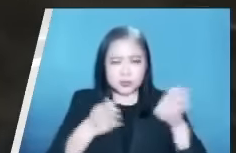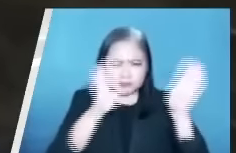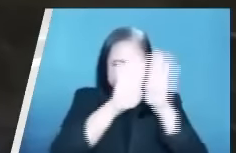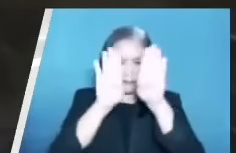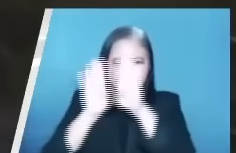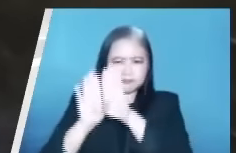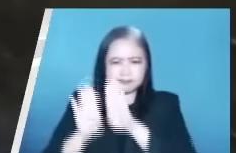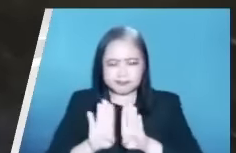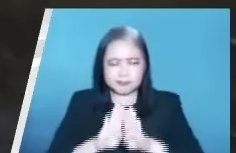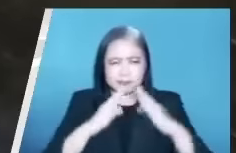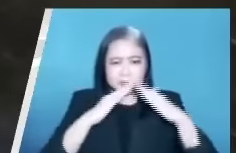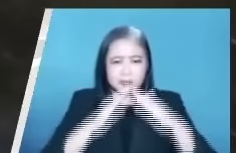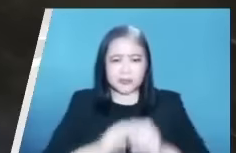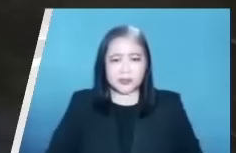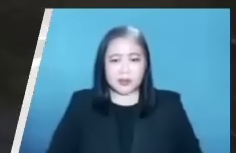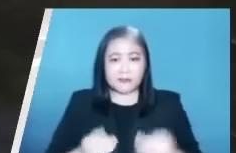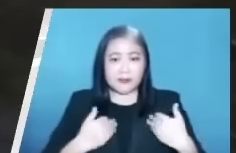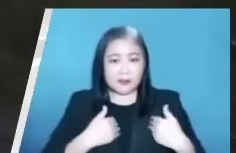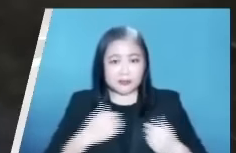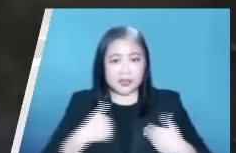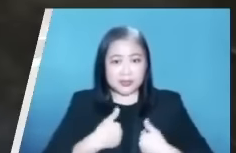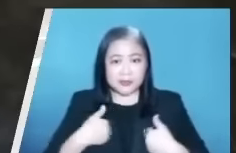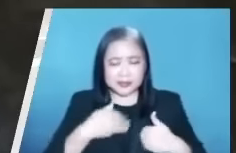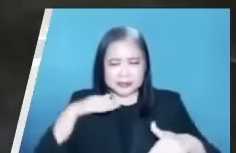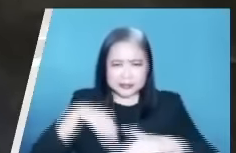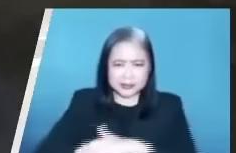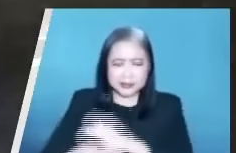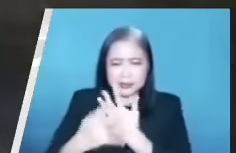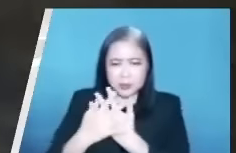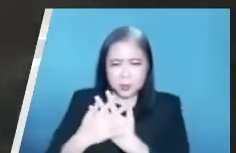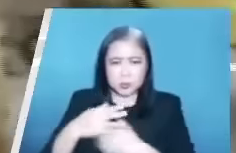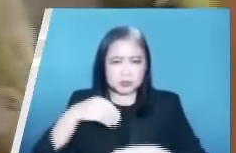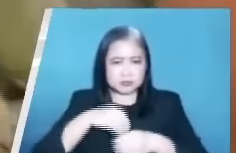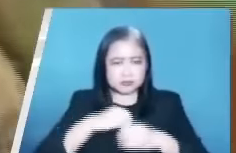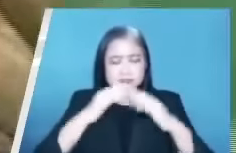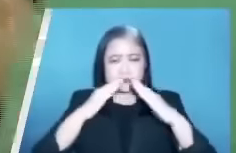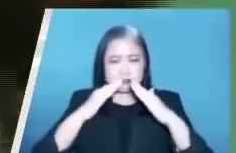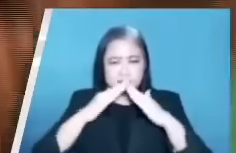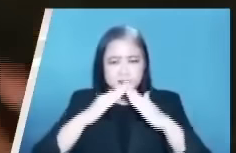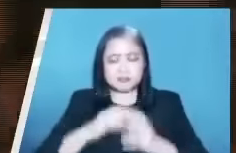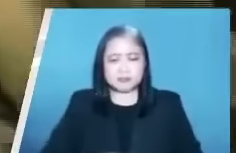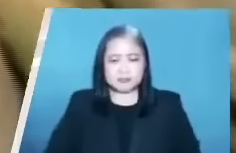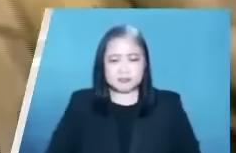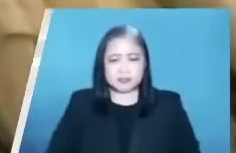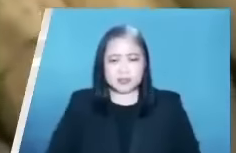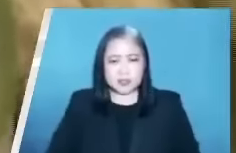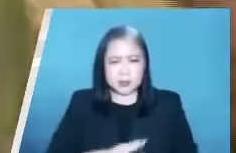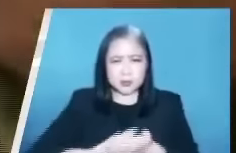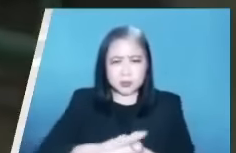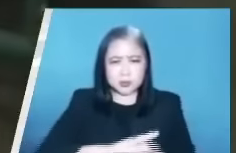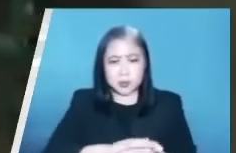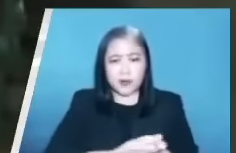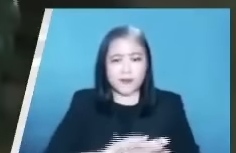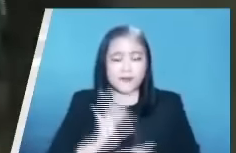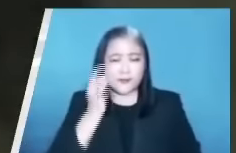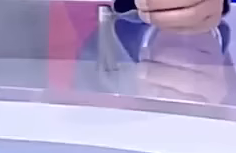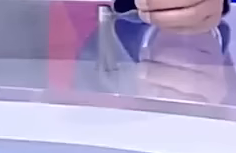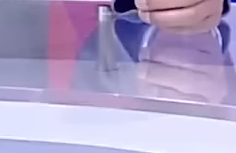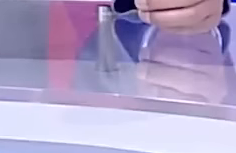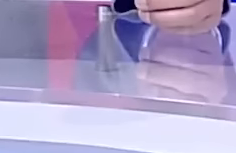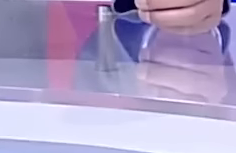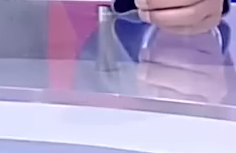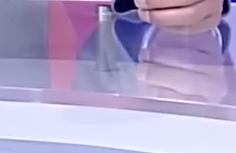mgaang hayop ia sa kulungan lo ng bahay h angas at gay bag